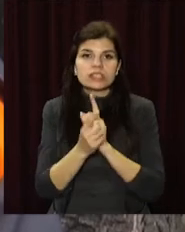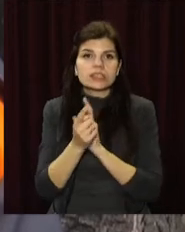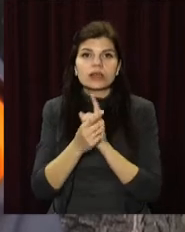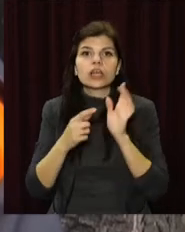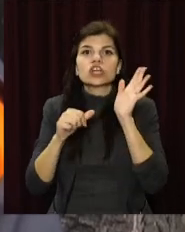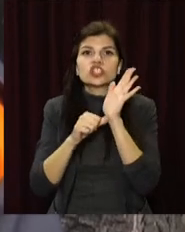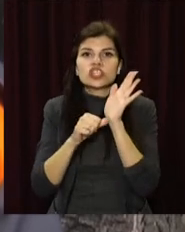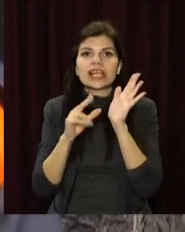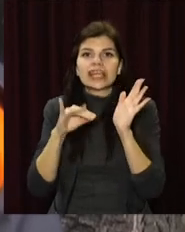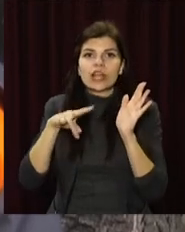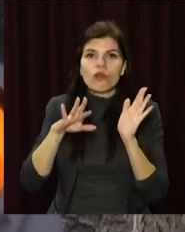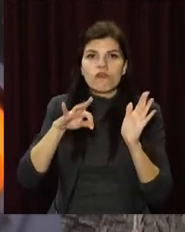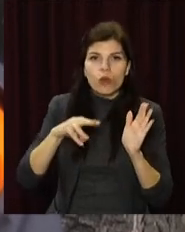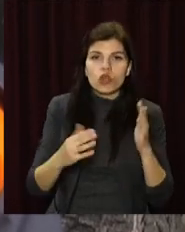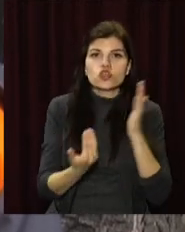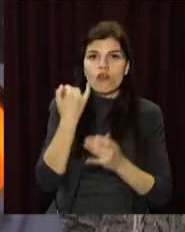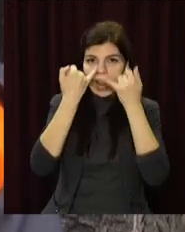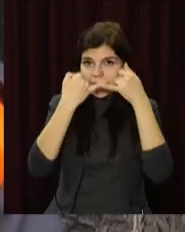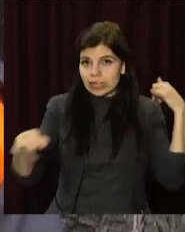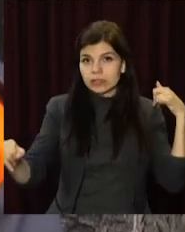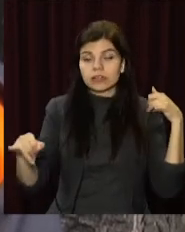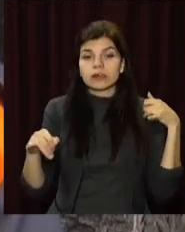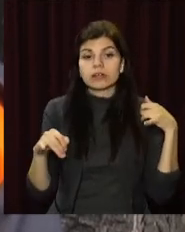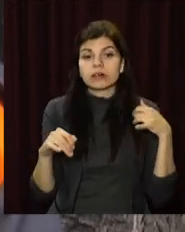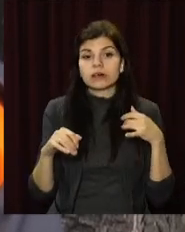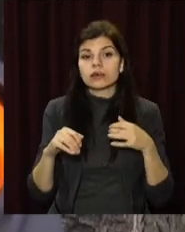6 кВт, проложить новых кабельных линий,